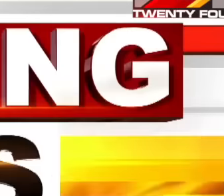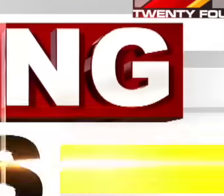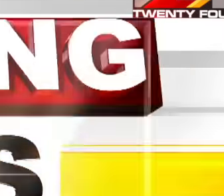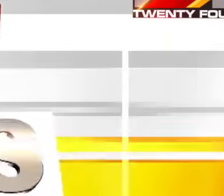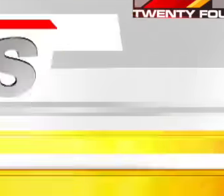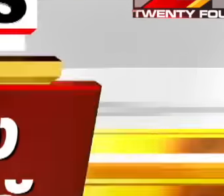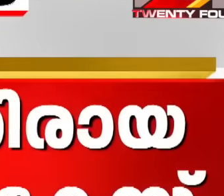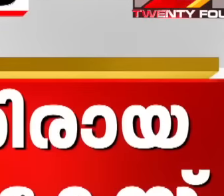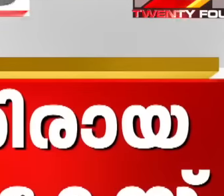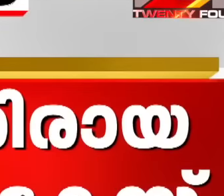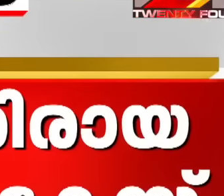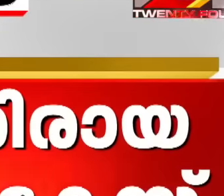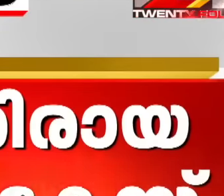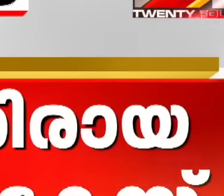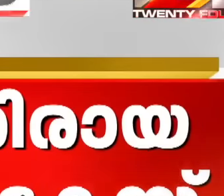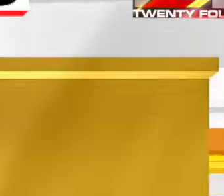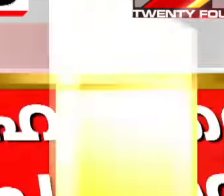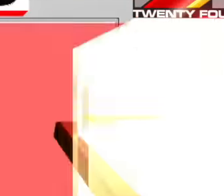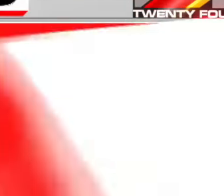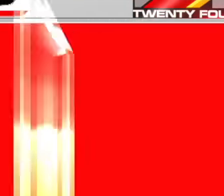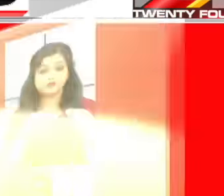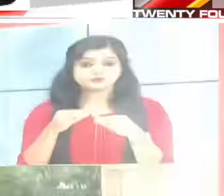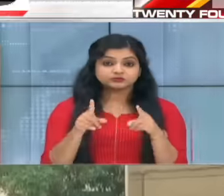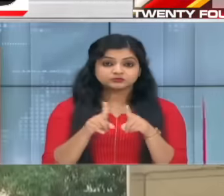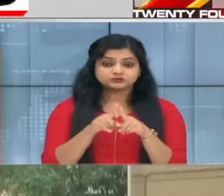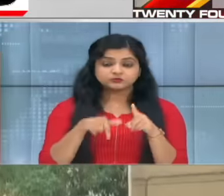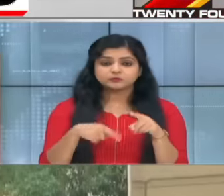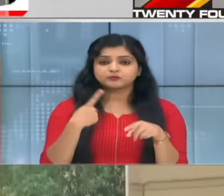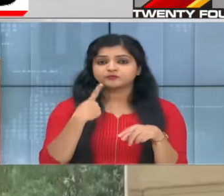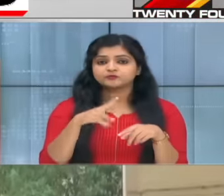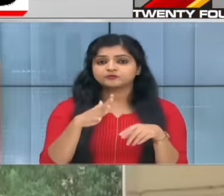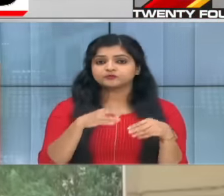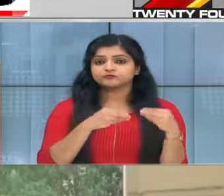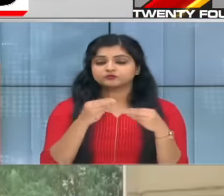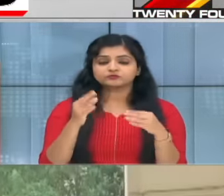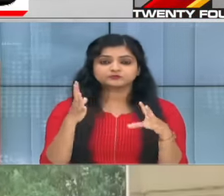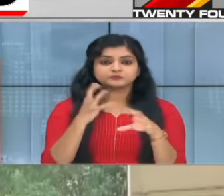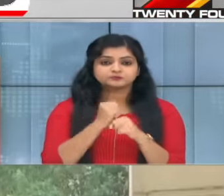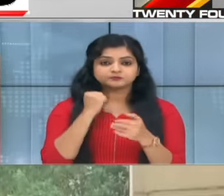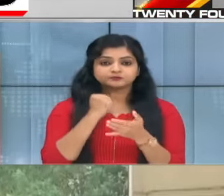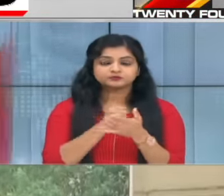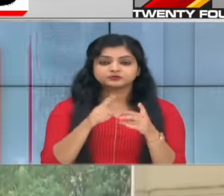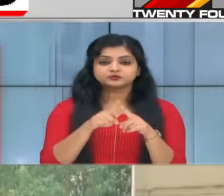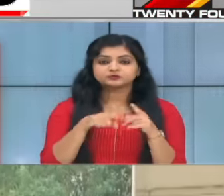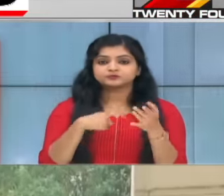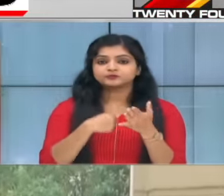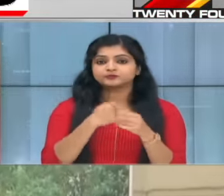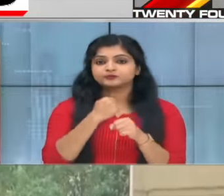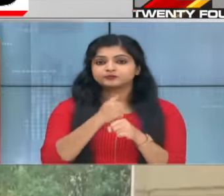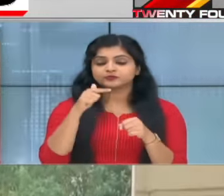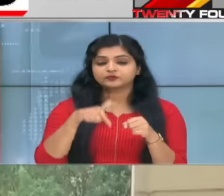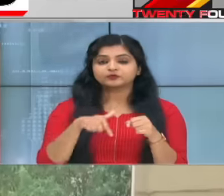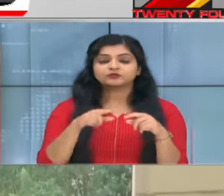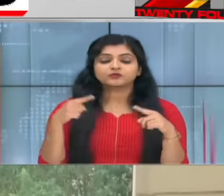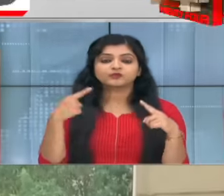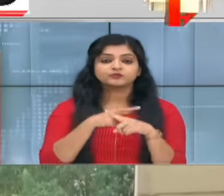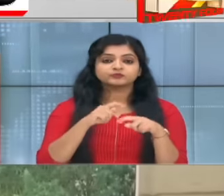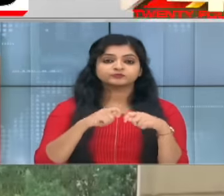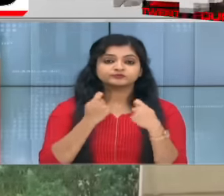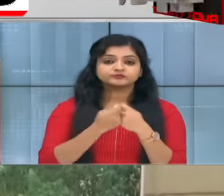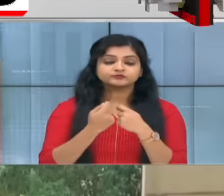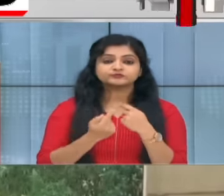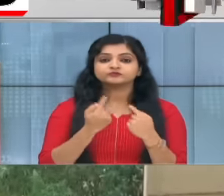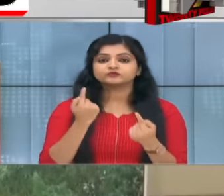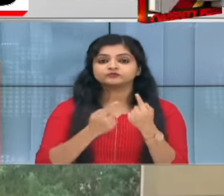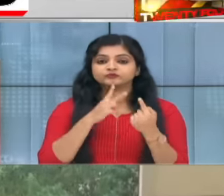ഏതെങ്കിലും വിധത്തിൽ ഒരു ആനുകൂല്യം ഈ ഘട്ടത്തിൽ അർഹിക്കുന്നയാളല്ല രാഹുൽ ഗാന്ധി എന്നുള്ളതായിരുന്നു എതിർഭാഗത്തിന്റെ വാദം. രണ്ട്